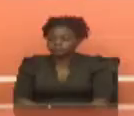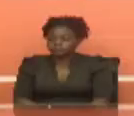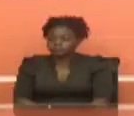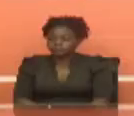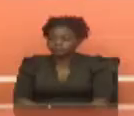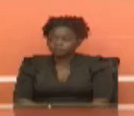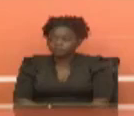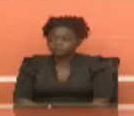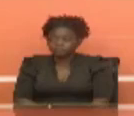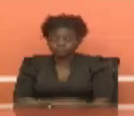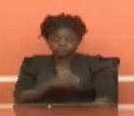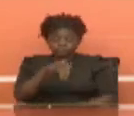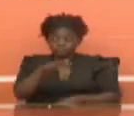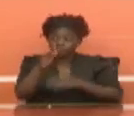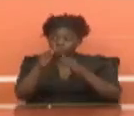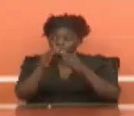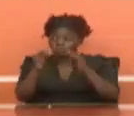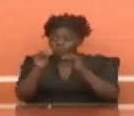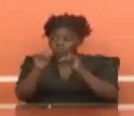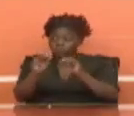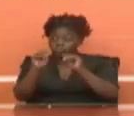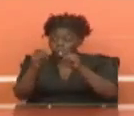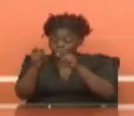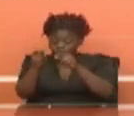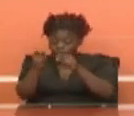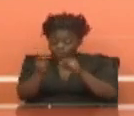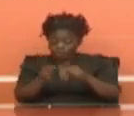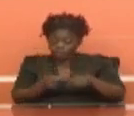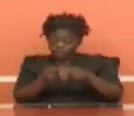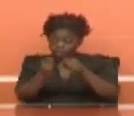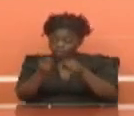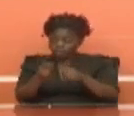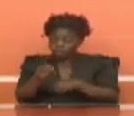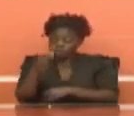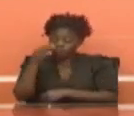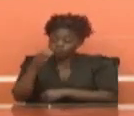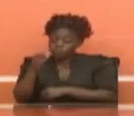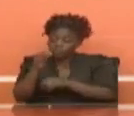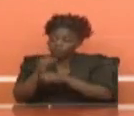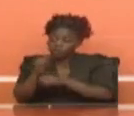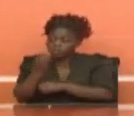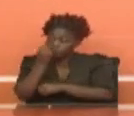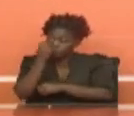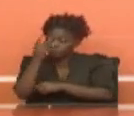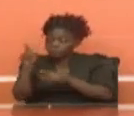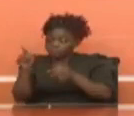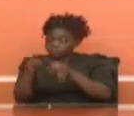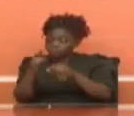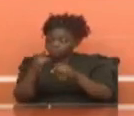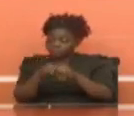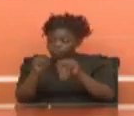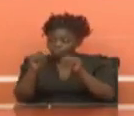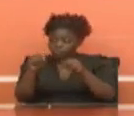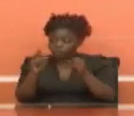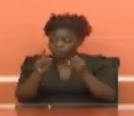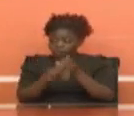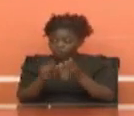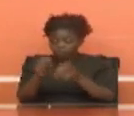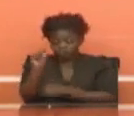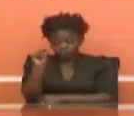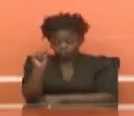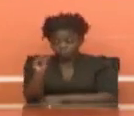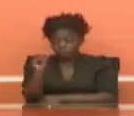Awakawo wennyini nnyini awo w'obeera osobola bulinnyo okulimira enva endiirwa zino ne zikukolera ng'ebimuli ate mu kiseera kye kimu ng'osobola n'okufunayo akasente